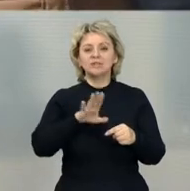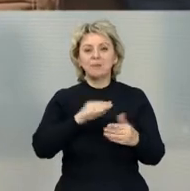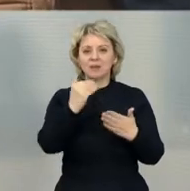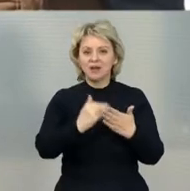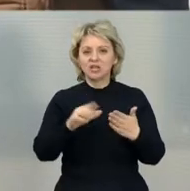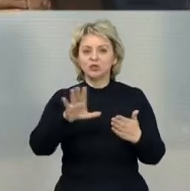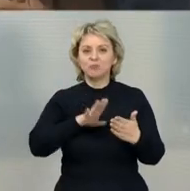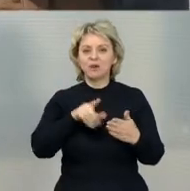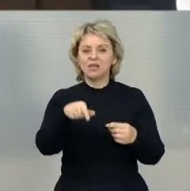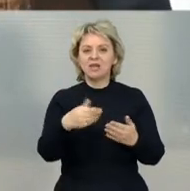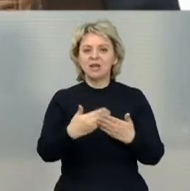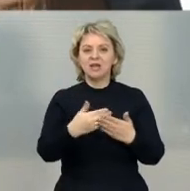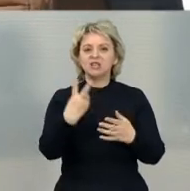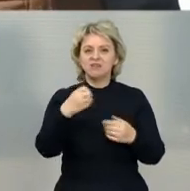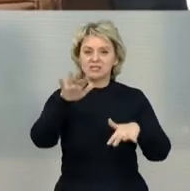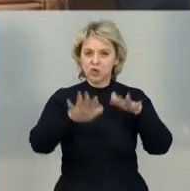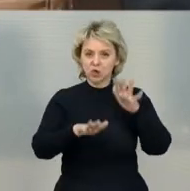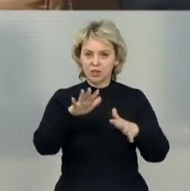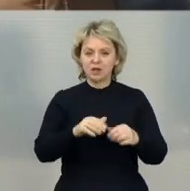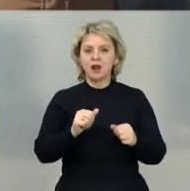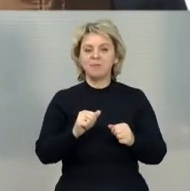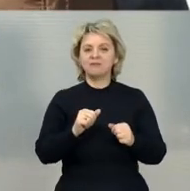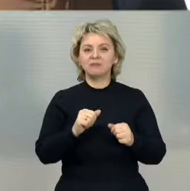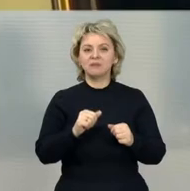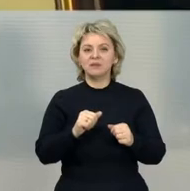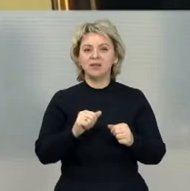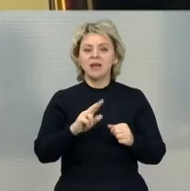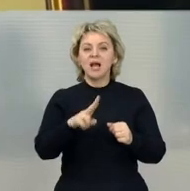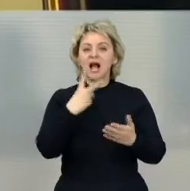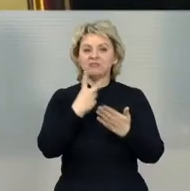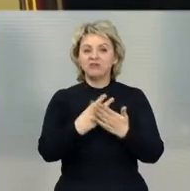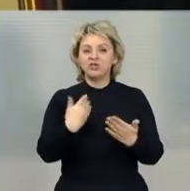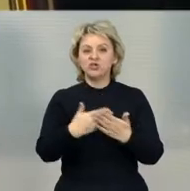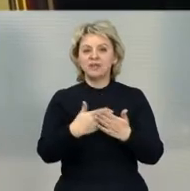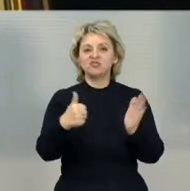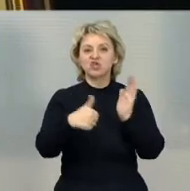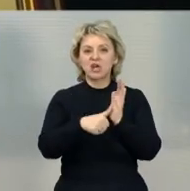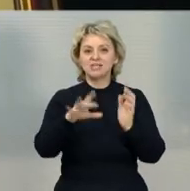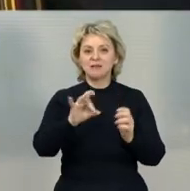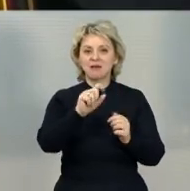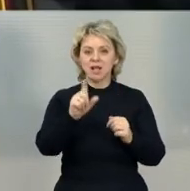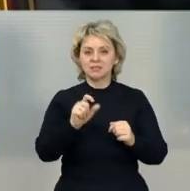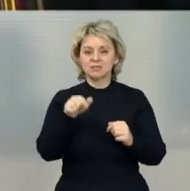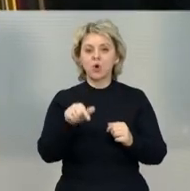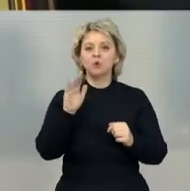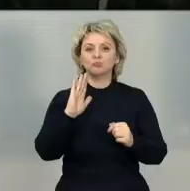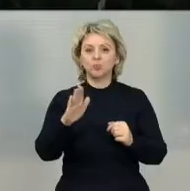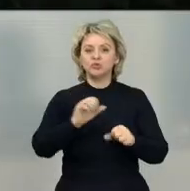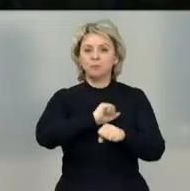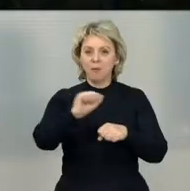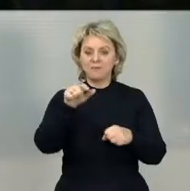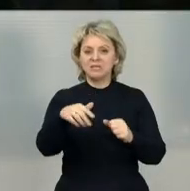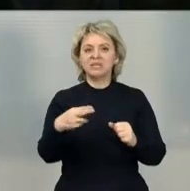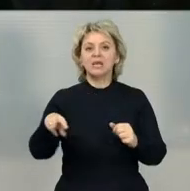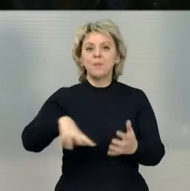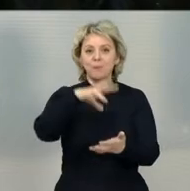Рекорд в настоящий момент 200 килограммов. Как вы видите, почти в 6 раз он будет побит. Царь